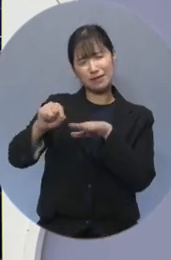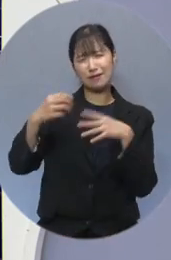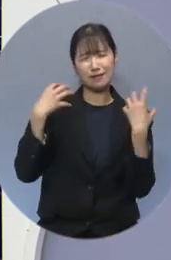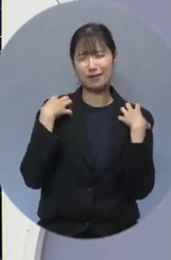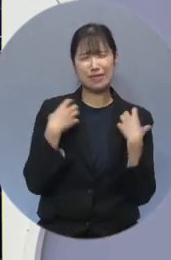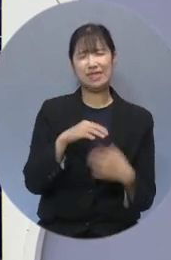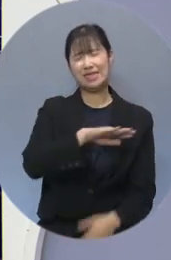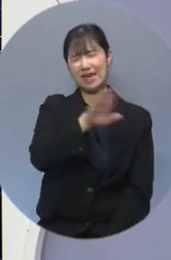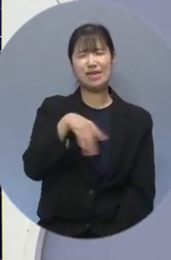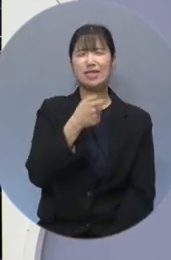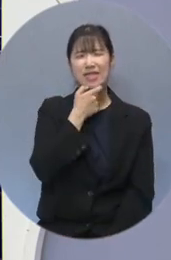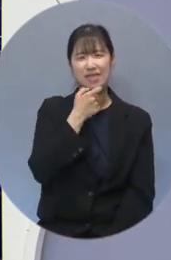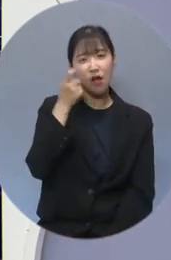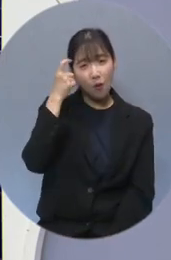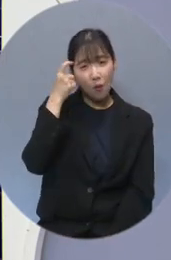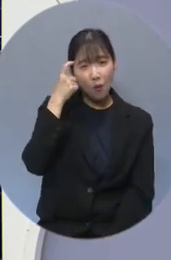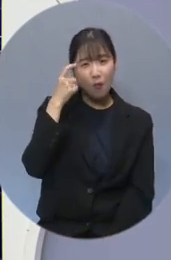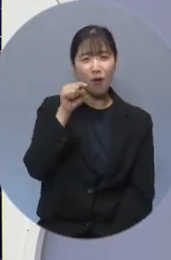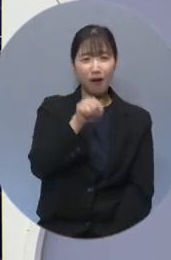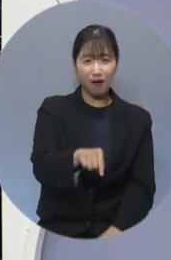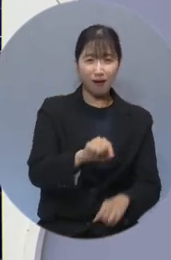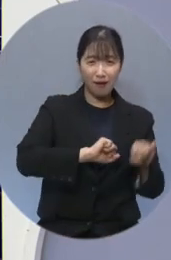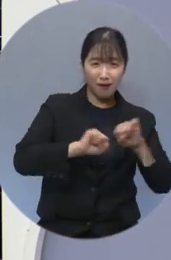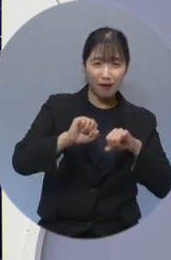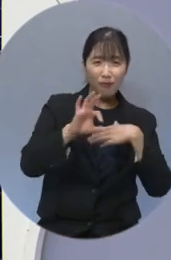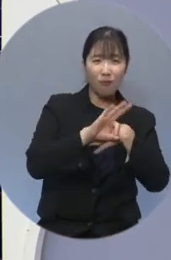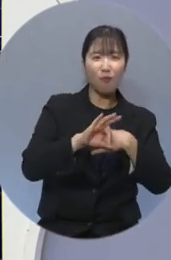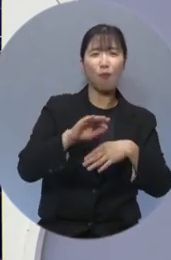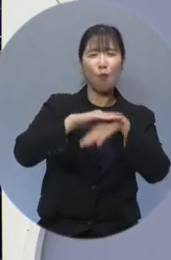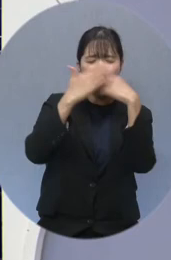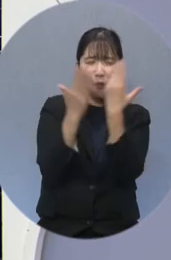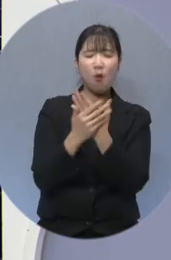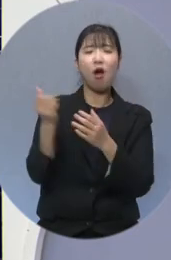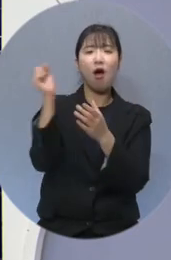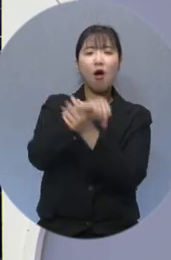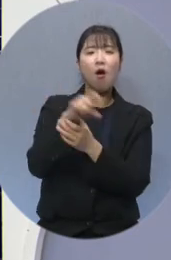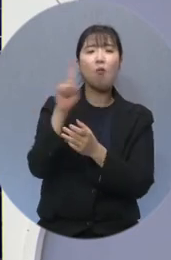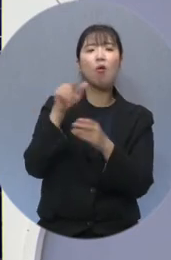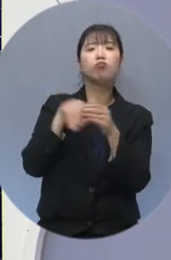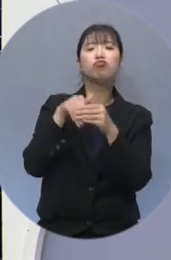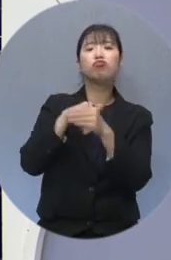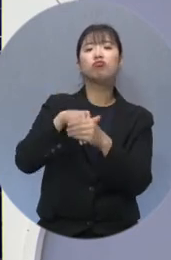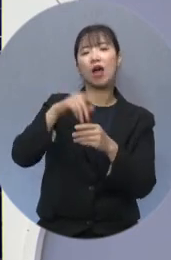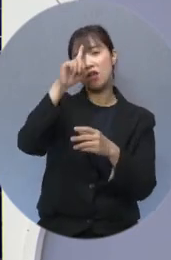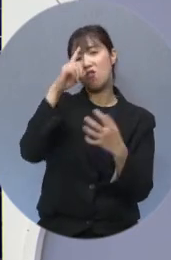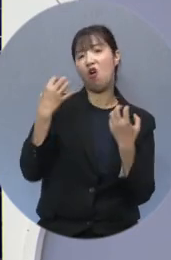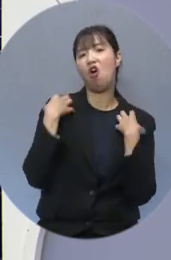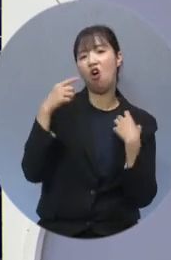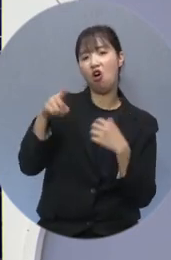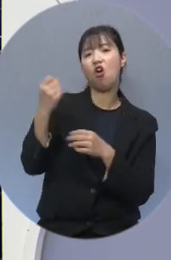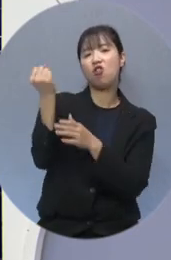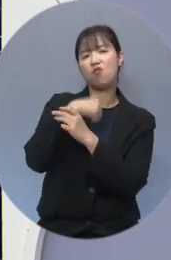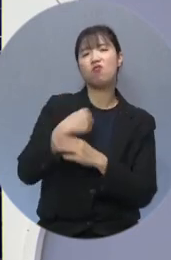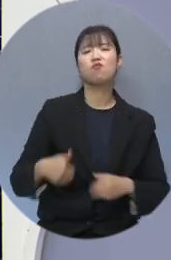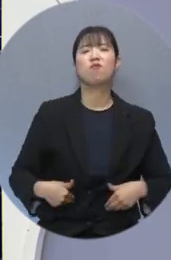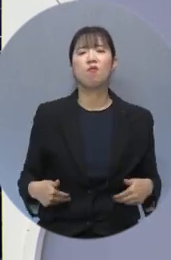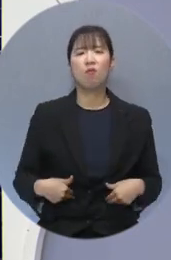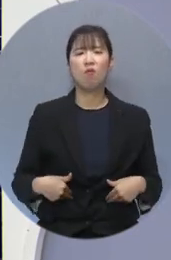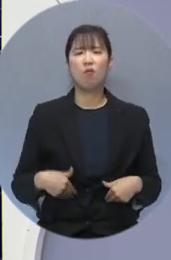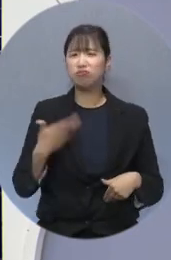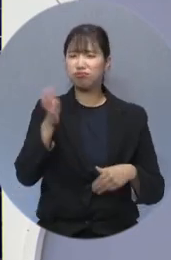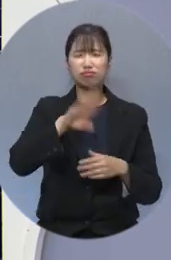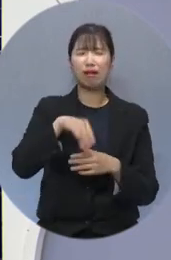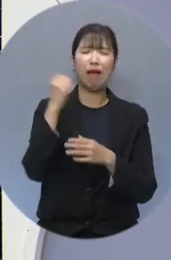그거 하면 그 다음에 모든 허가를 문화재청 심사를 받아야 되니까 허가도 잘 안 해주고요. 근데